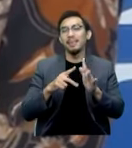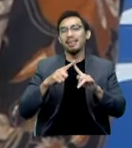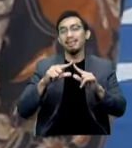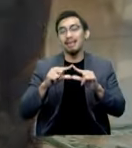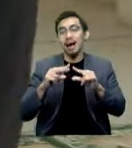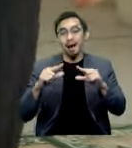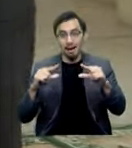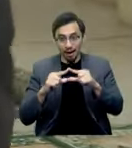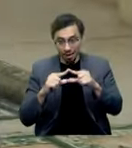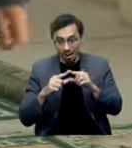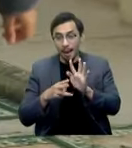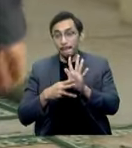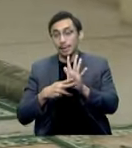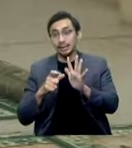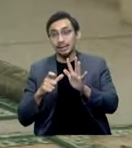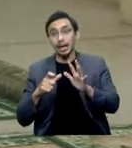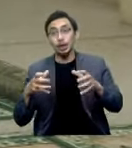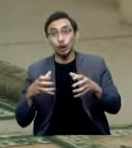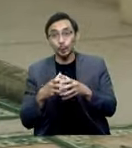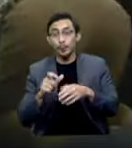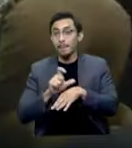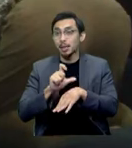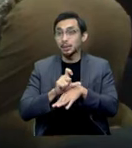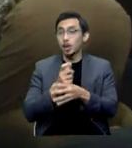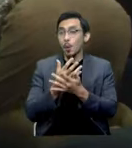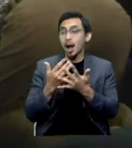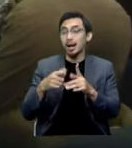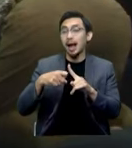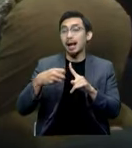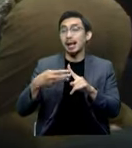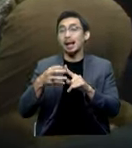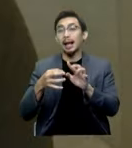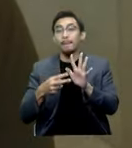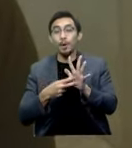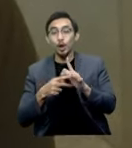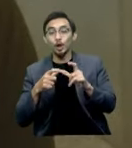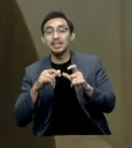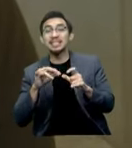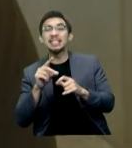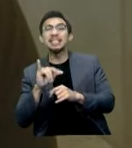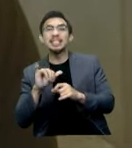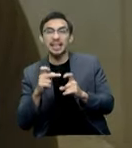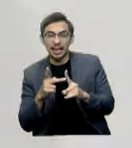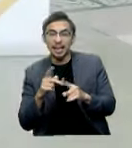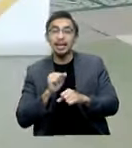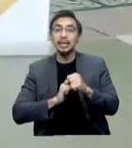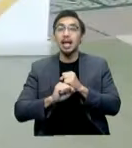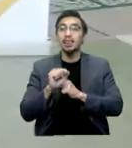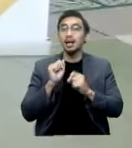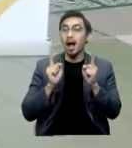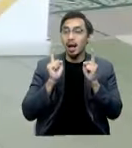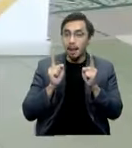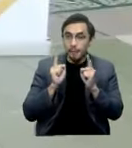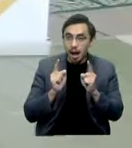Jakarta Pusat. Masjid yang menjadi kebanggaan warga Kebon Sirih ini selalu aktif menggelar kegiatan keagamaan saat bulan Ramadan.